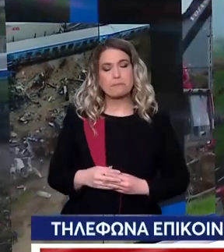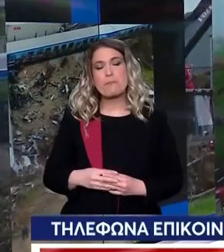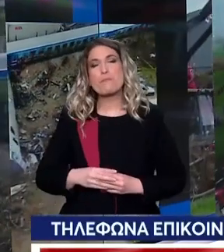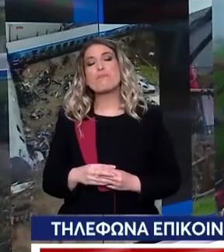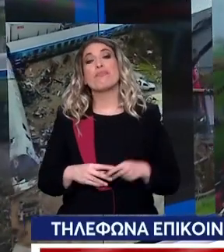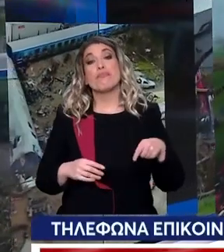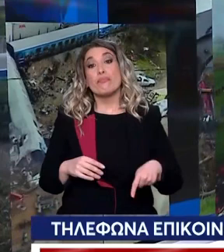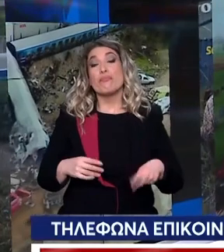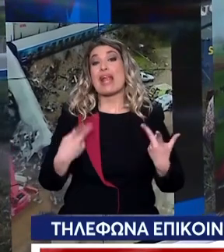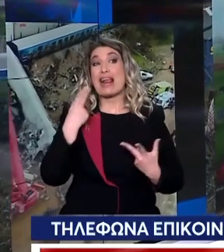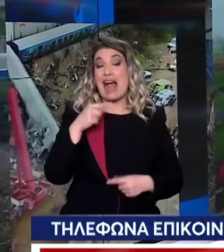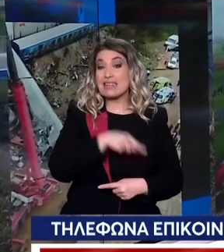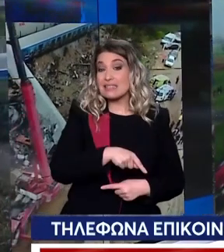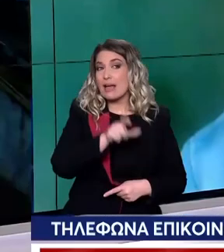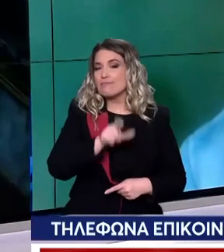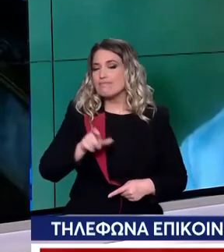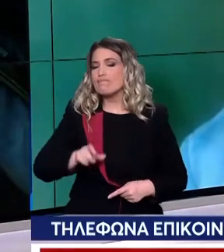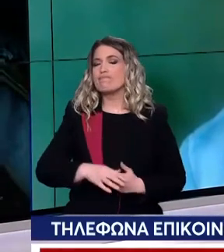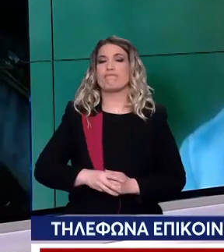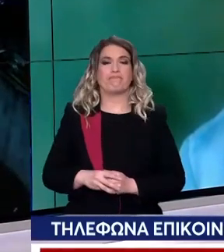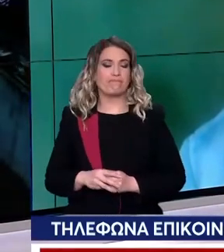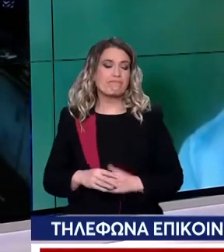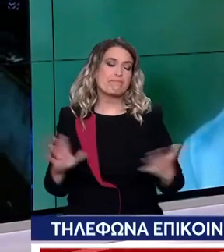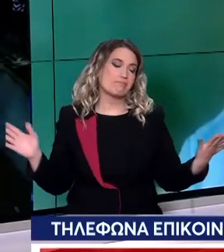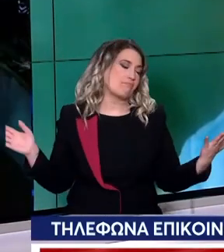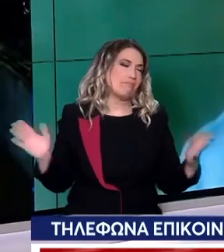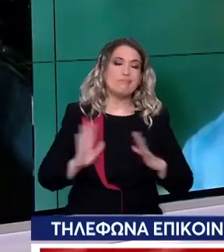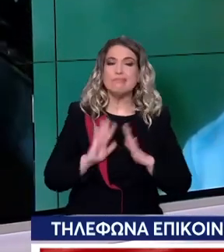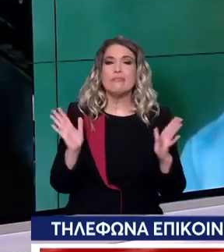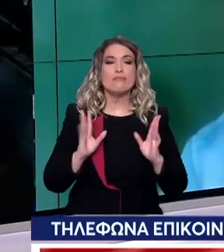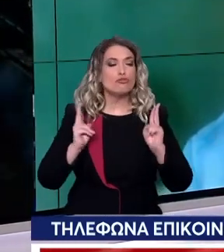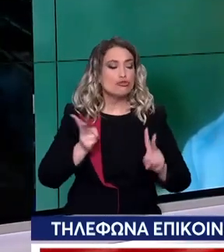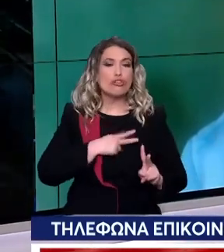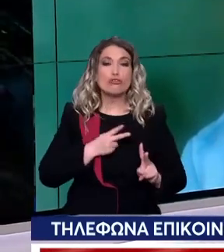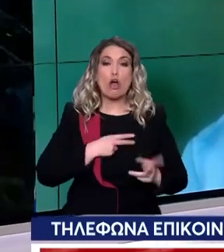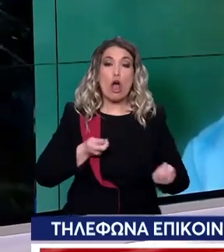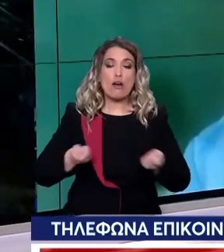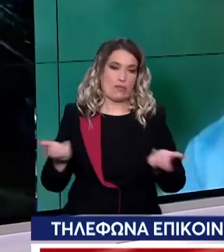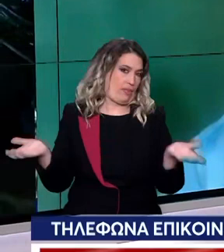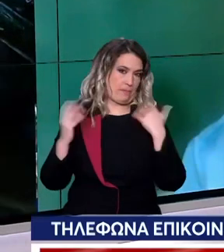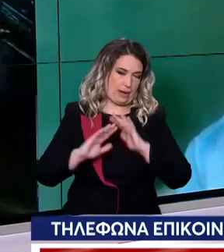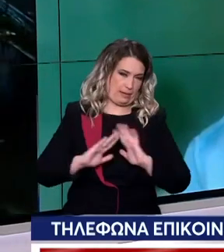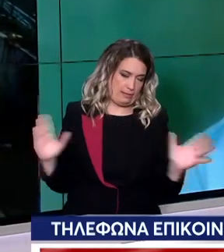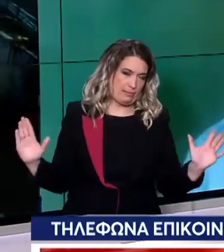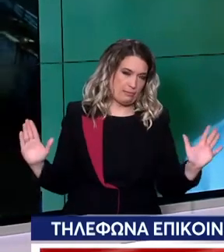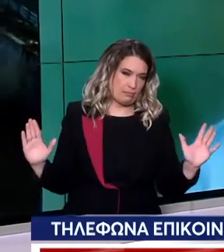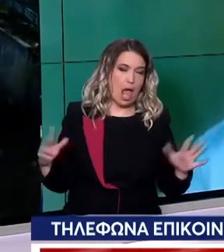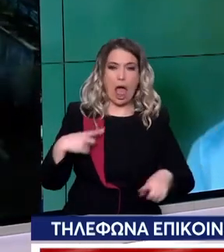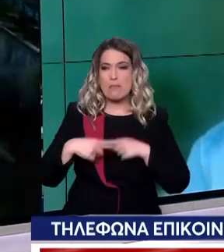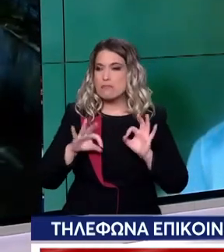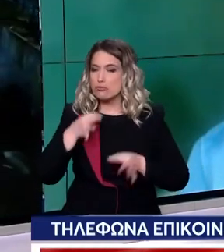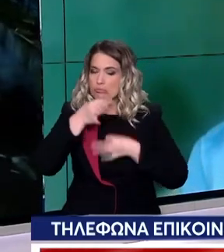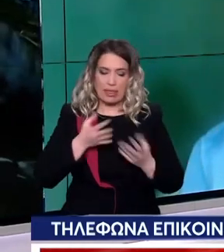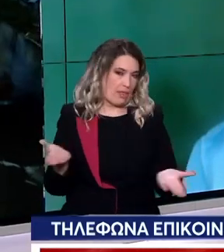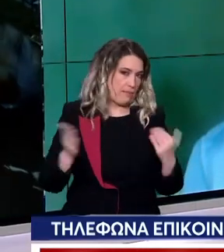είναι πώς υπάρχει ένα απόλυτο χάος ένα απόλυτο μπάχαλο δεν